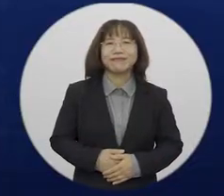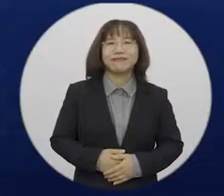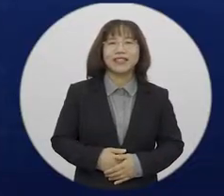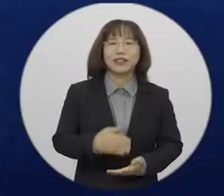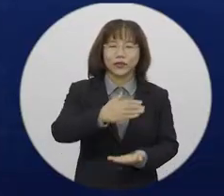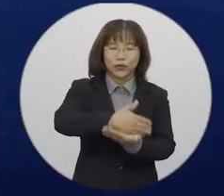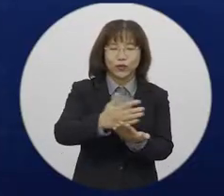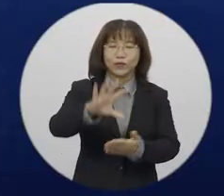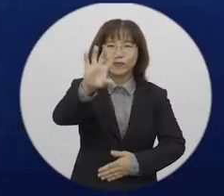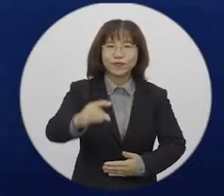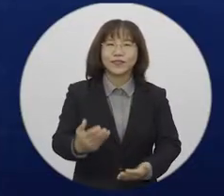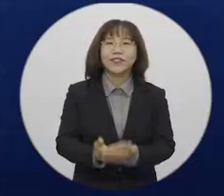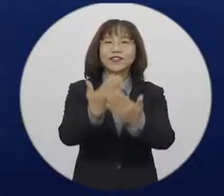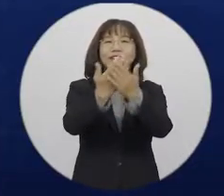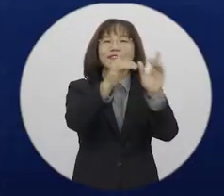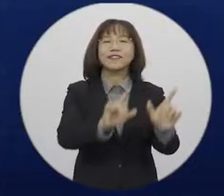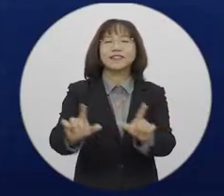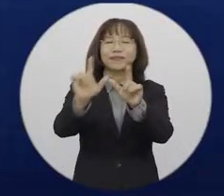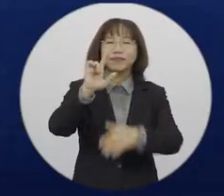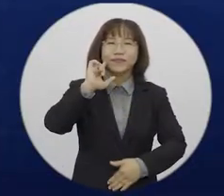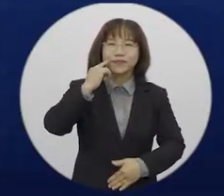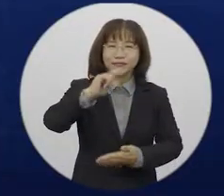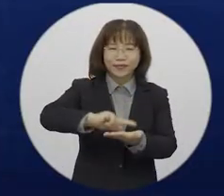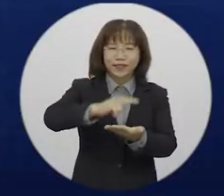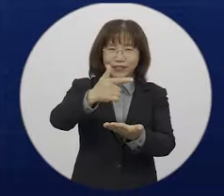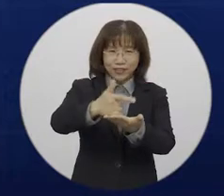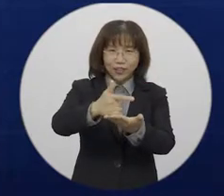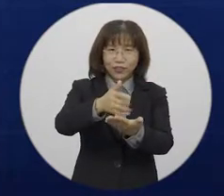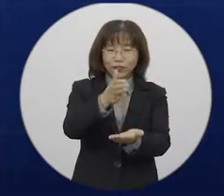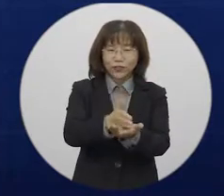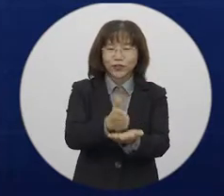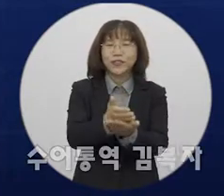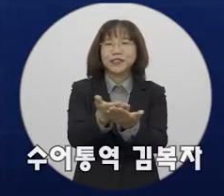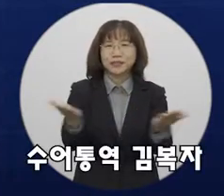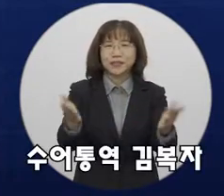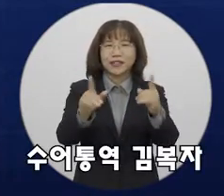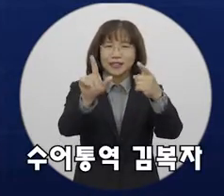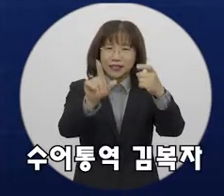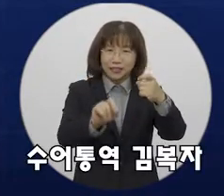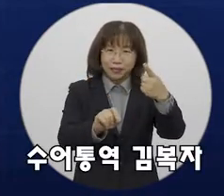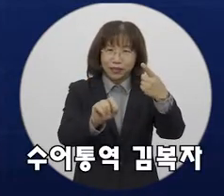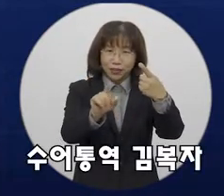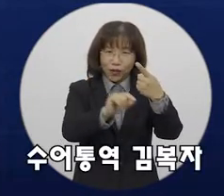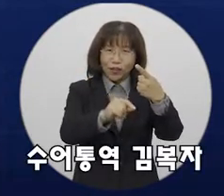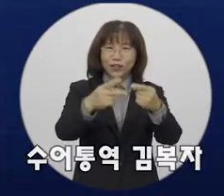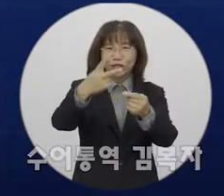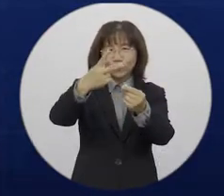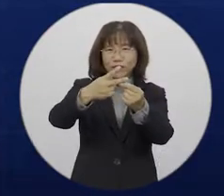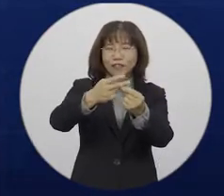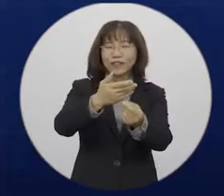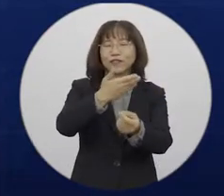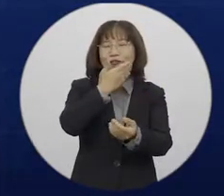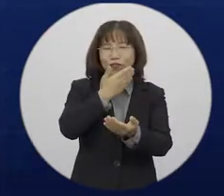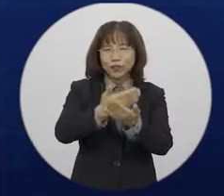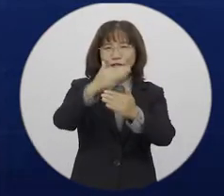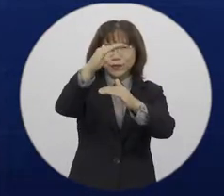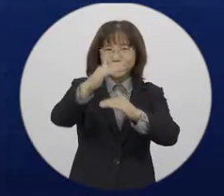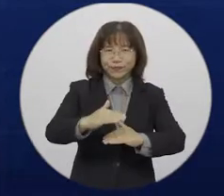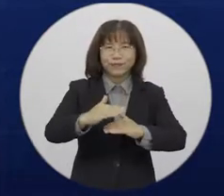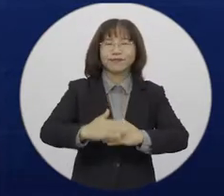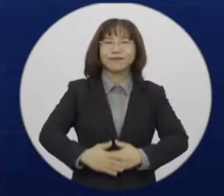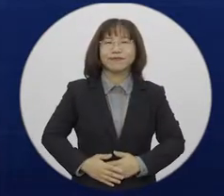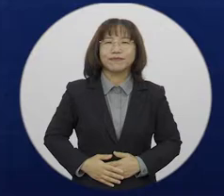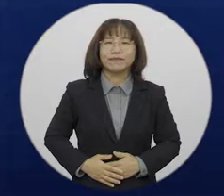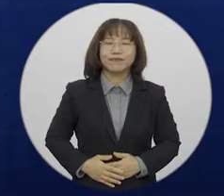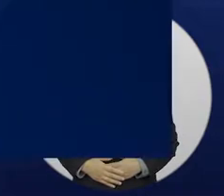국민 여러분 안녕하십니까? 조화로운 성장, 삶이 아름다운 강서, 아이강서TV 김민주입니다. 11월 둘째 주 주간